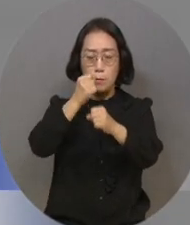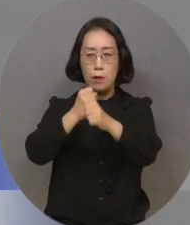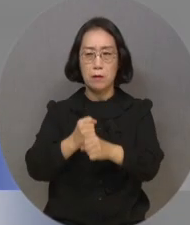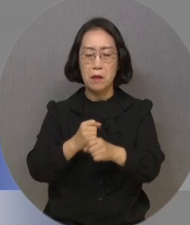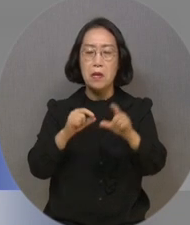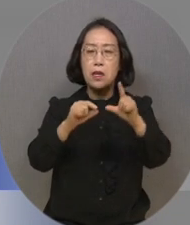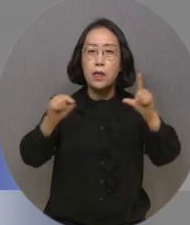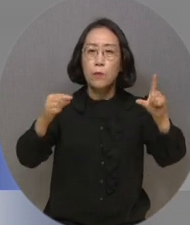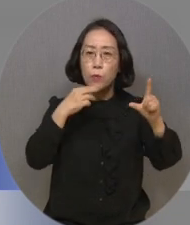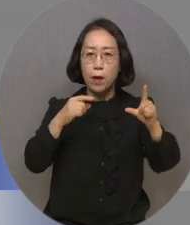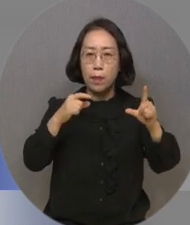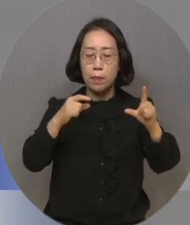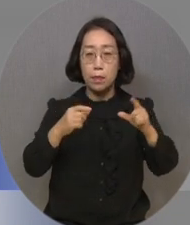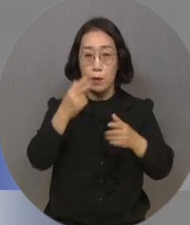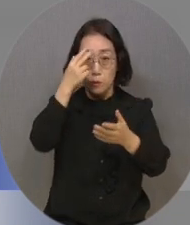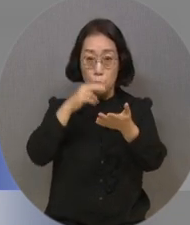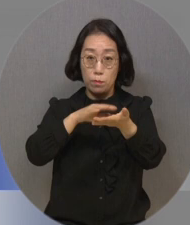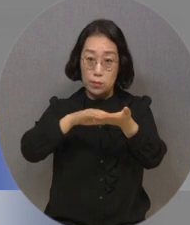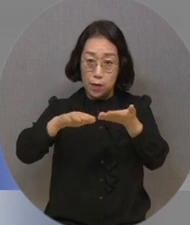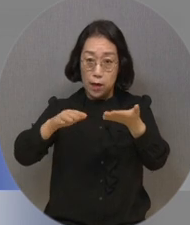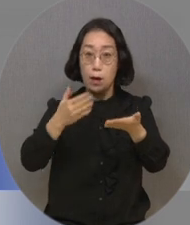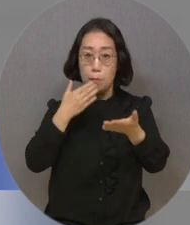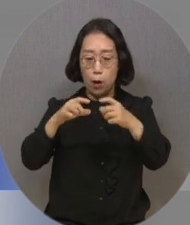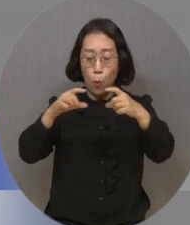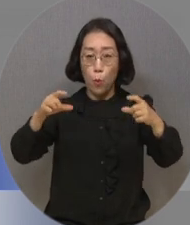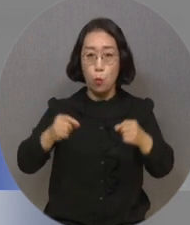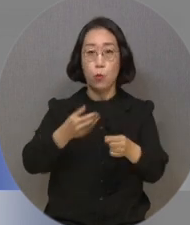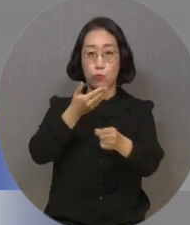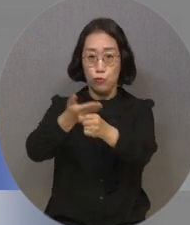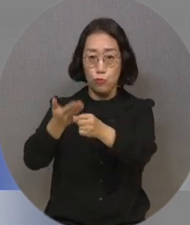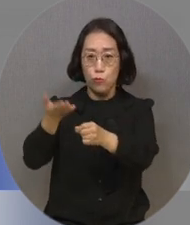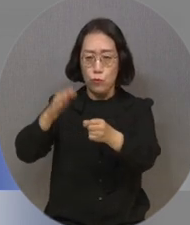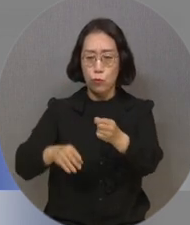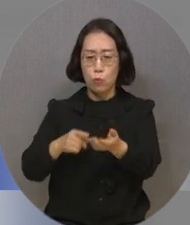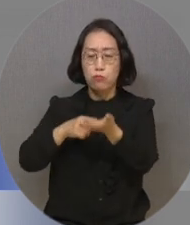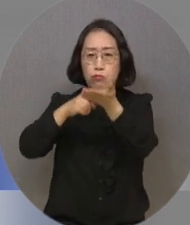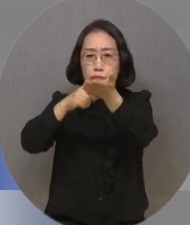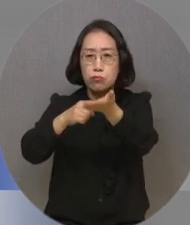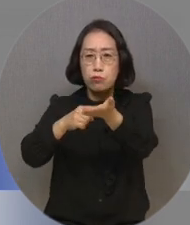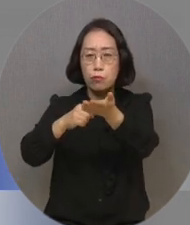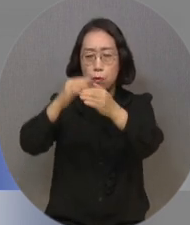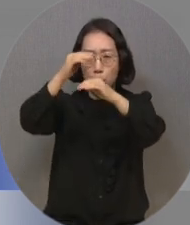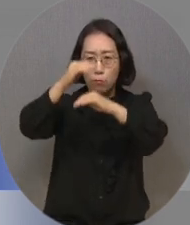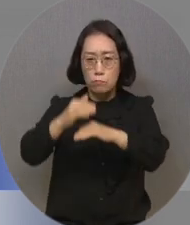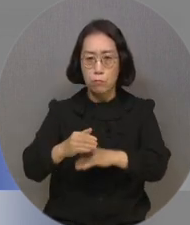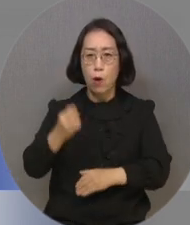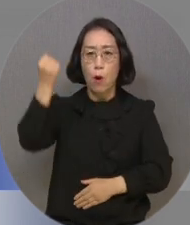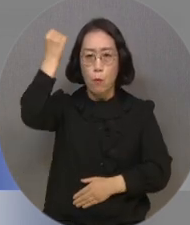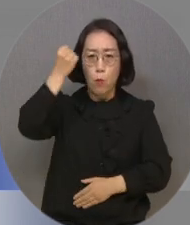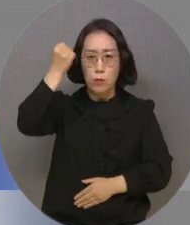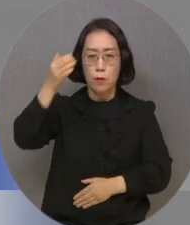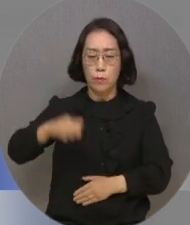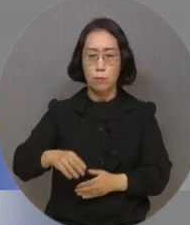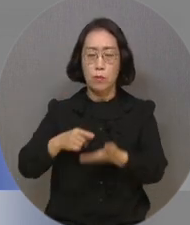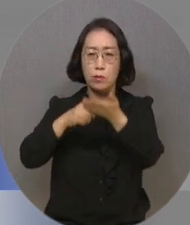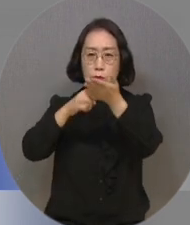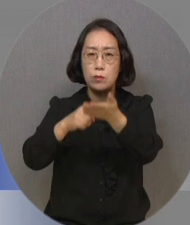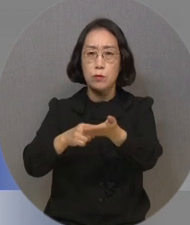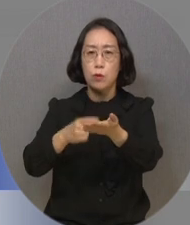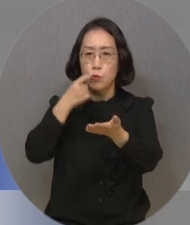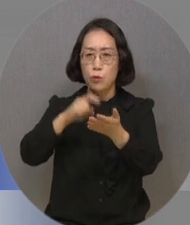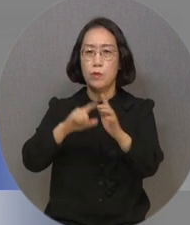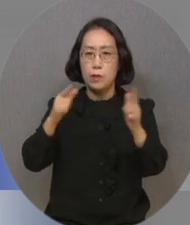제한적으로 운영하고이 콜센터를 통한 신청 절차도 복잡해 시각장애인이 원하는 상품을 발급받는데